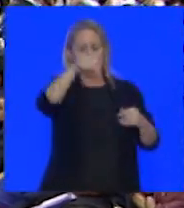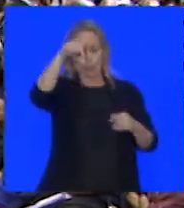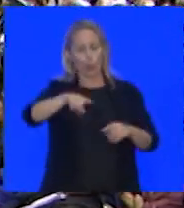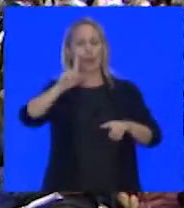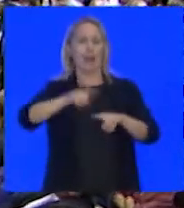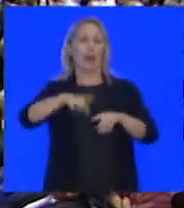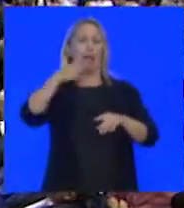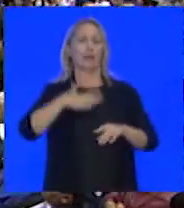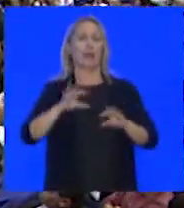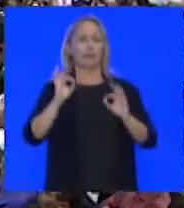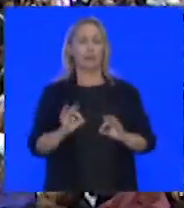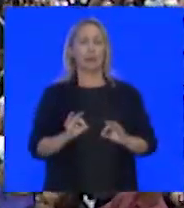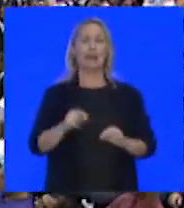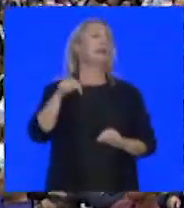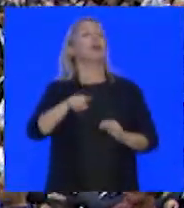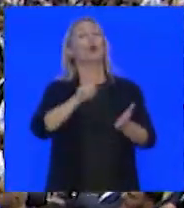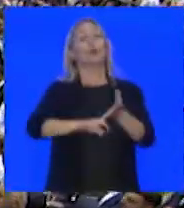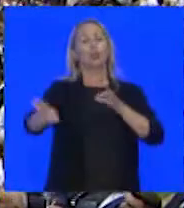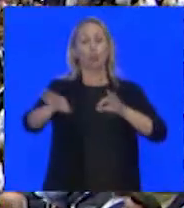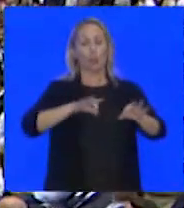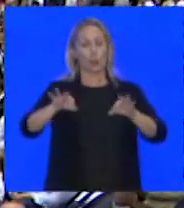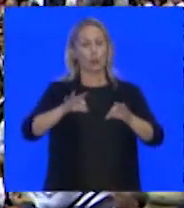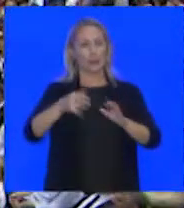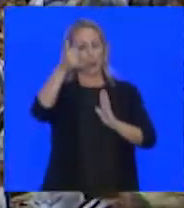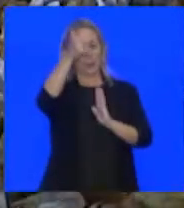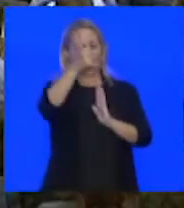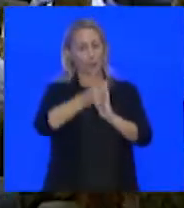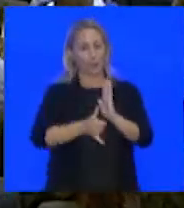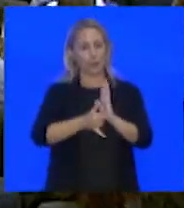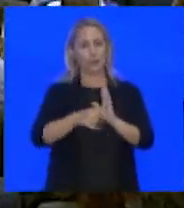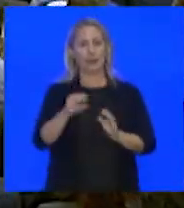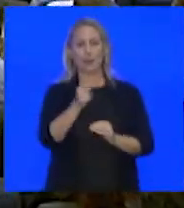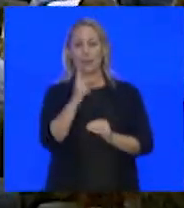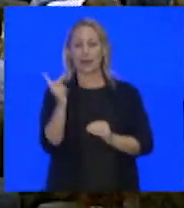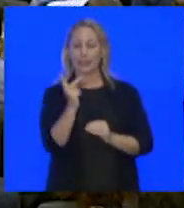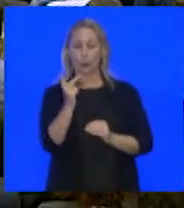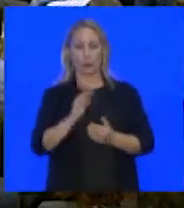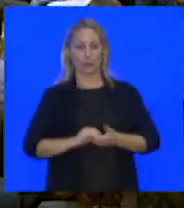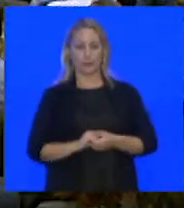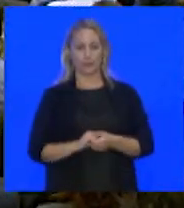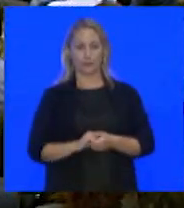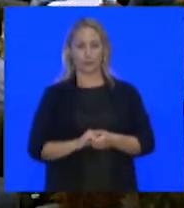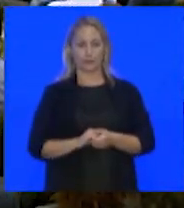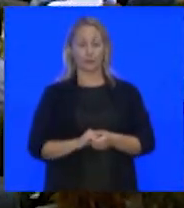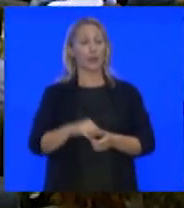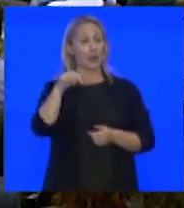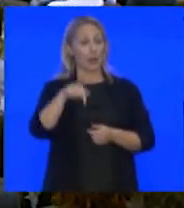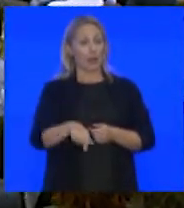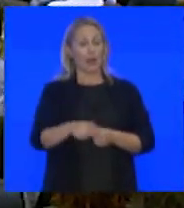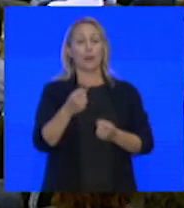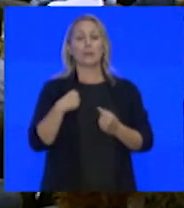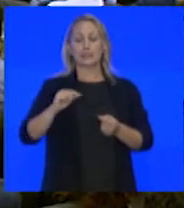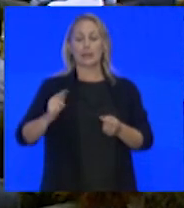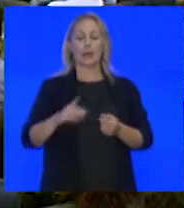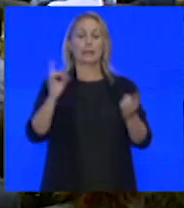το νομοσχέδιο, και θα σταθώ λίγο σε αυτό, και την εταιρική κοινωνική ευθύνη. Δίνει κίνητρα σε